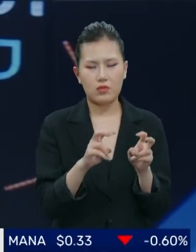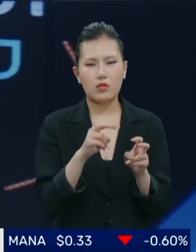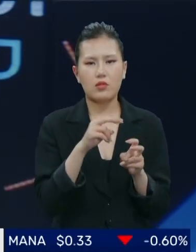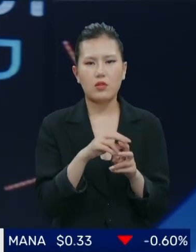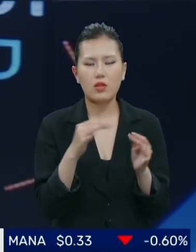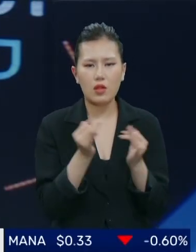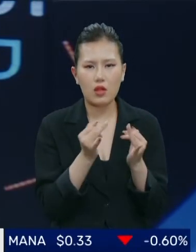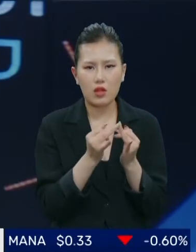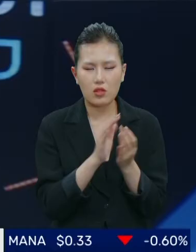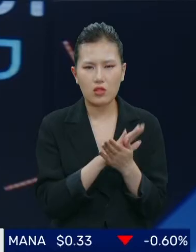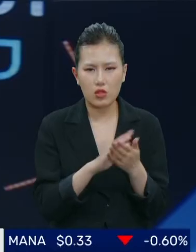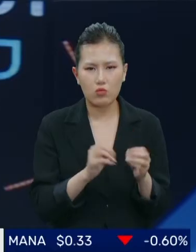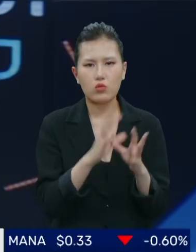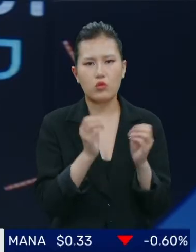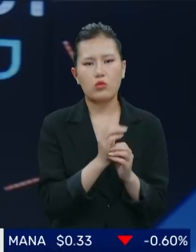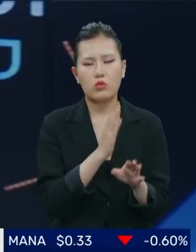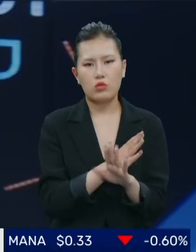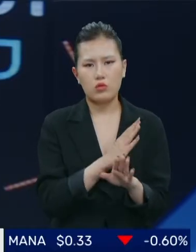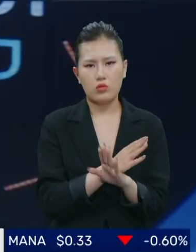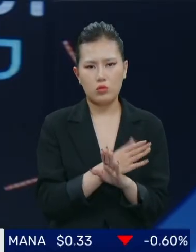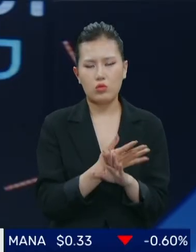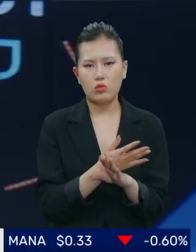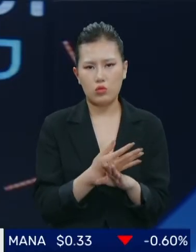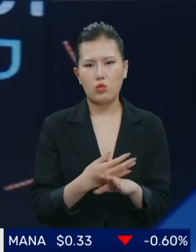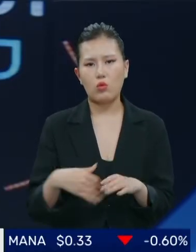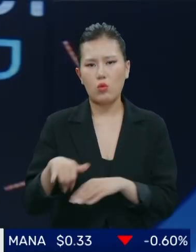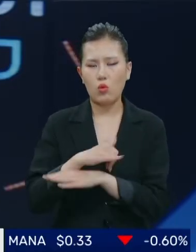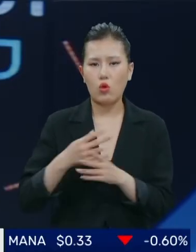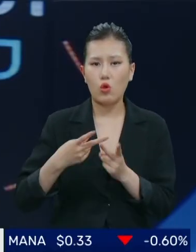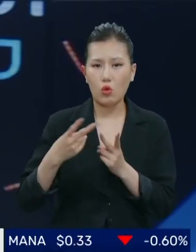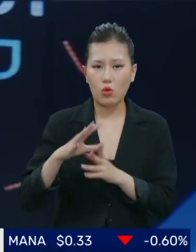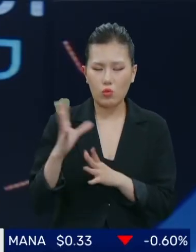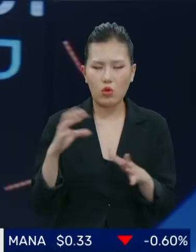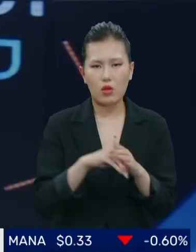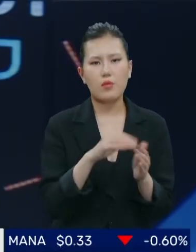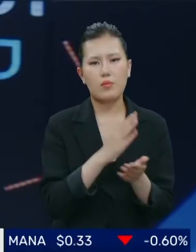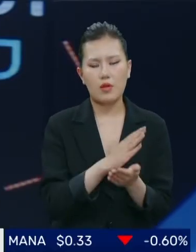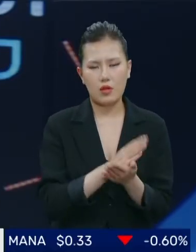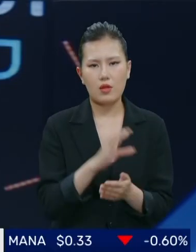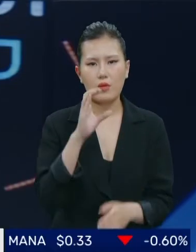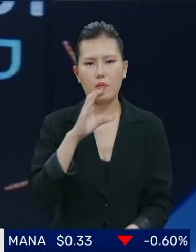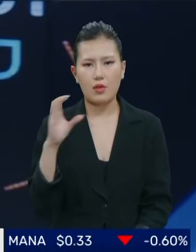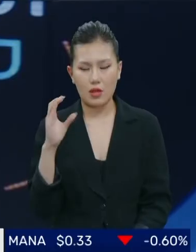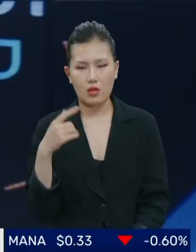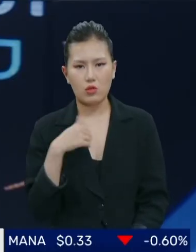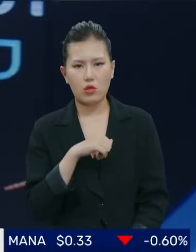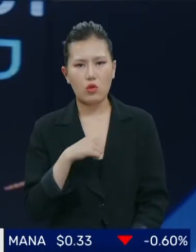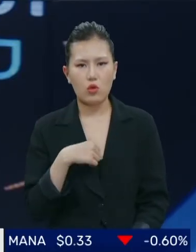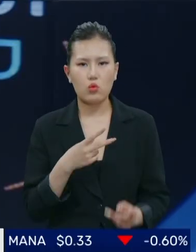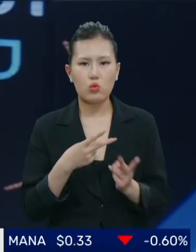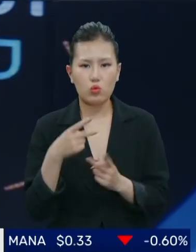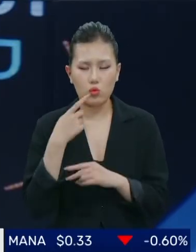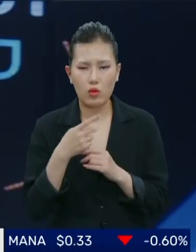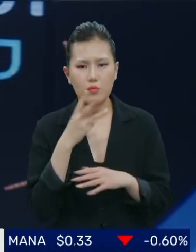болсон юм а. Энэхүү платформоос төрийн бүх төрлийн үйлчилгээг авч болохоос гадна аж ахуйн нэгжүүд өөрсдийн бүтээгдэхүүн үйлчилгээг байршуулах боломжтой юм